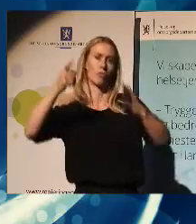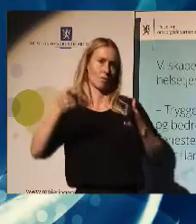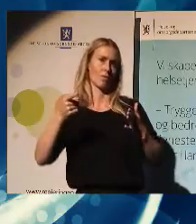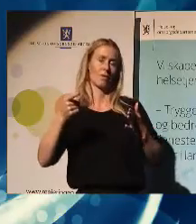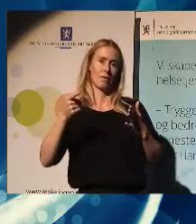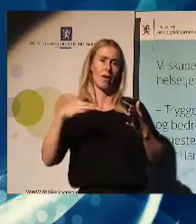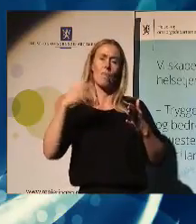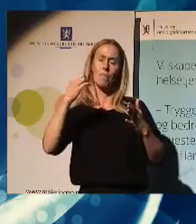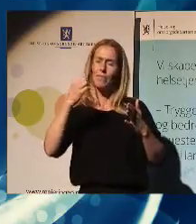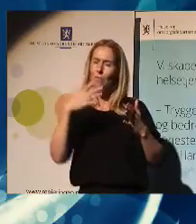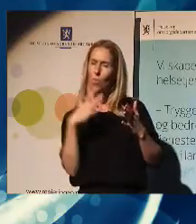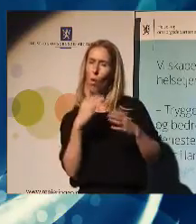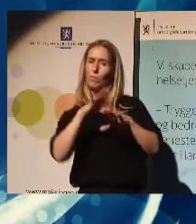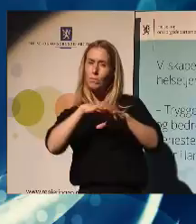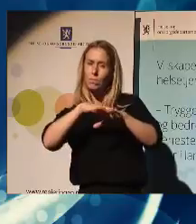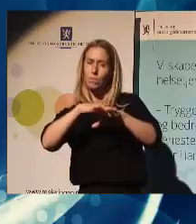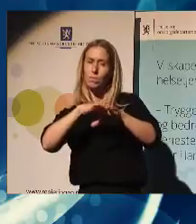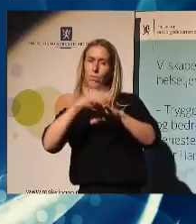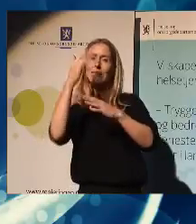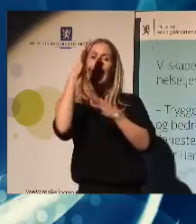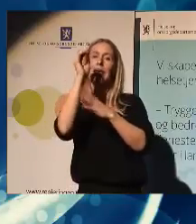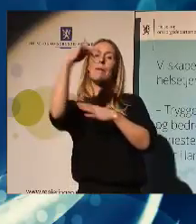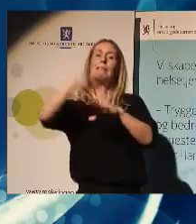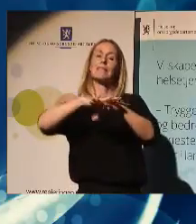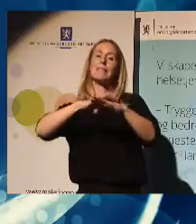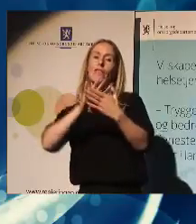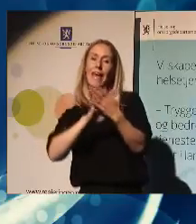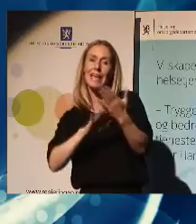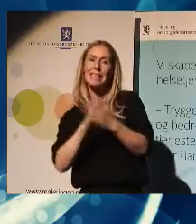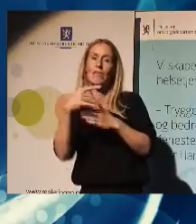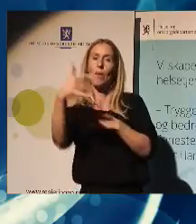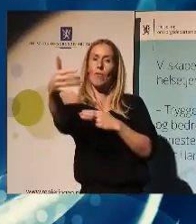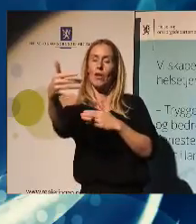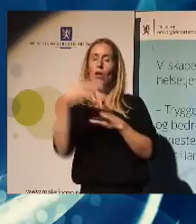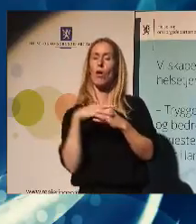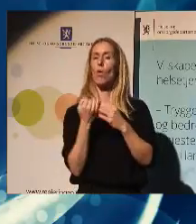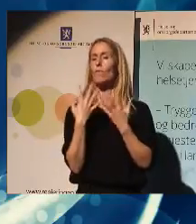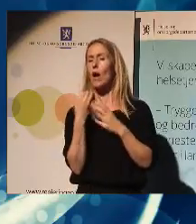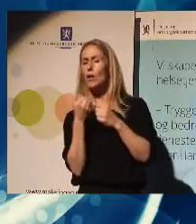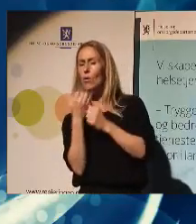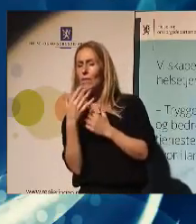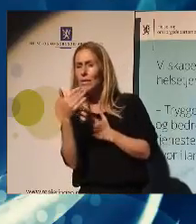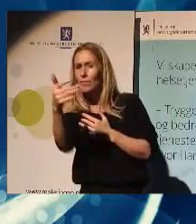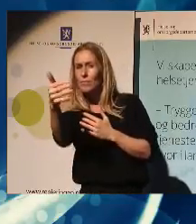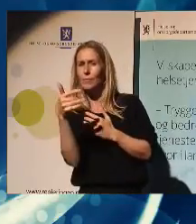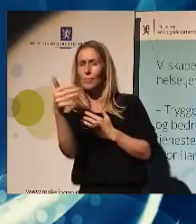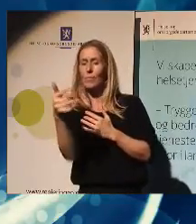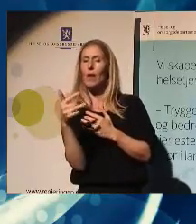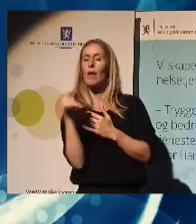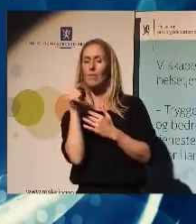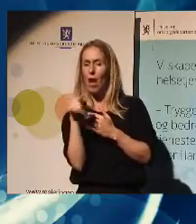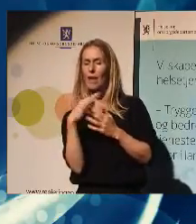Vi må tenke mer strategisk. Men hva må vi gjøre for å komme dit? Og da tror jeg vi må gjøre de